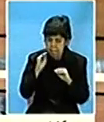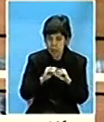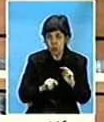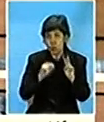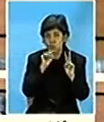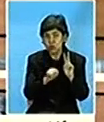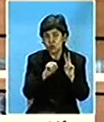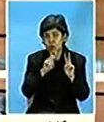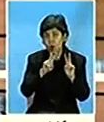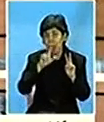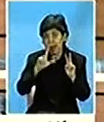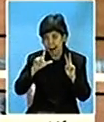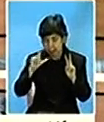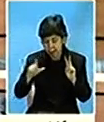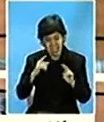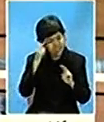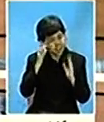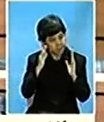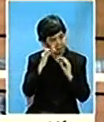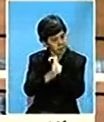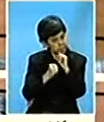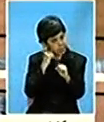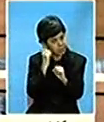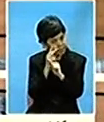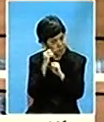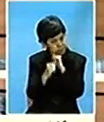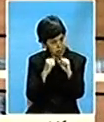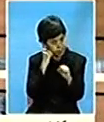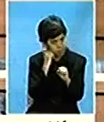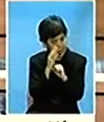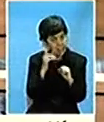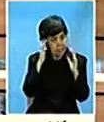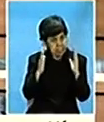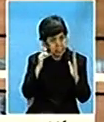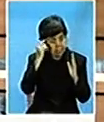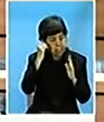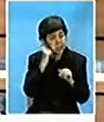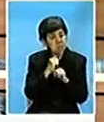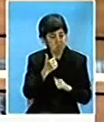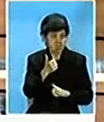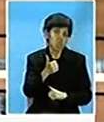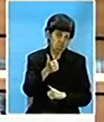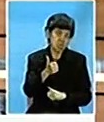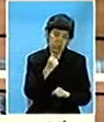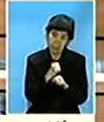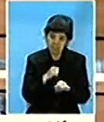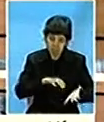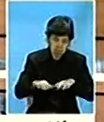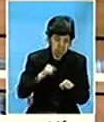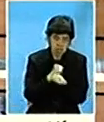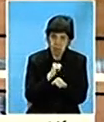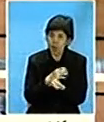ล้านล้านบาทภายใน 3-5 ปีนี้ถ้าท่านมีความตั้งใจมีความจริงใจที่จะดำเนินการ